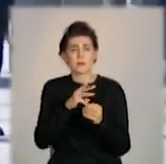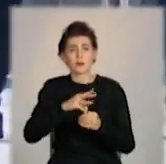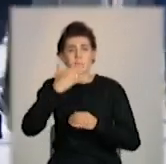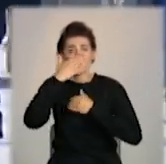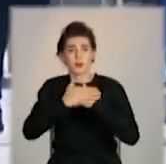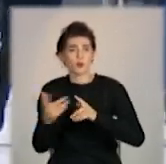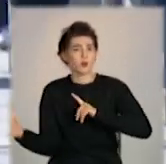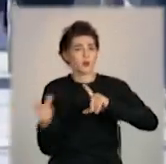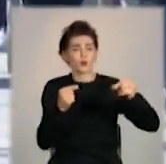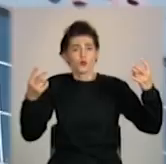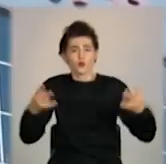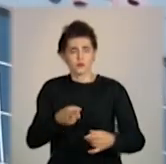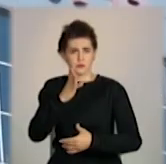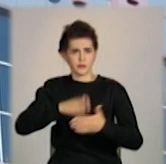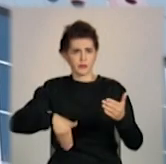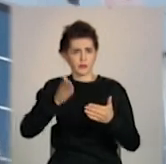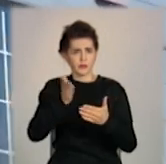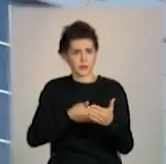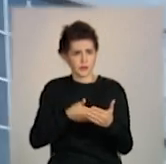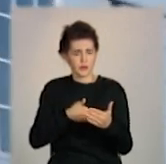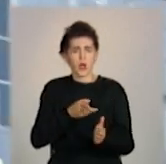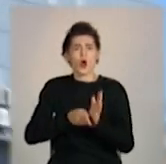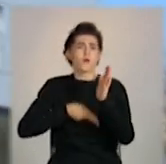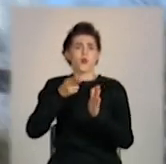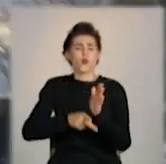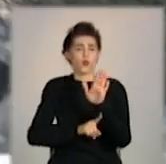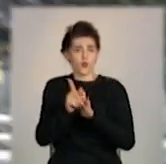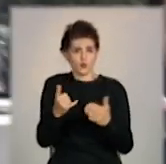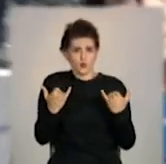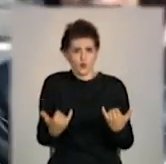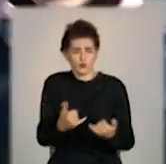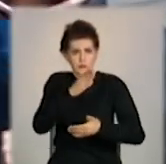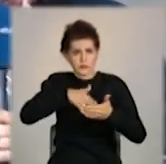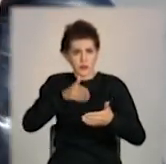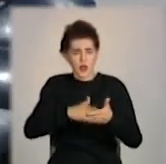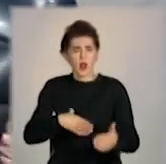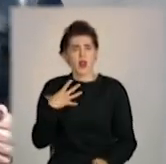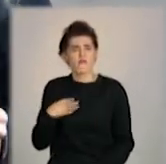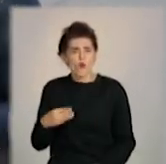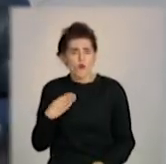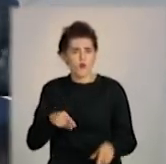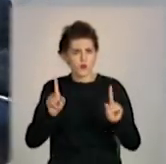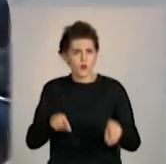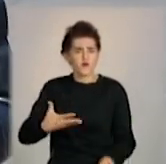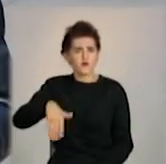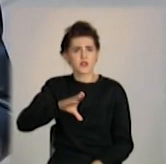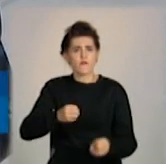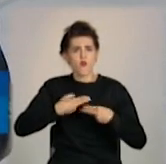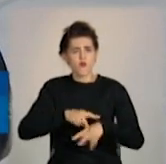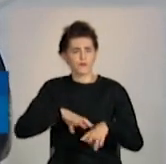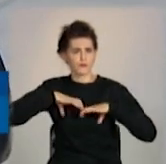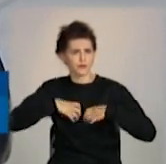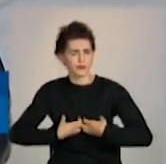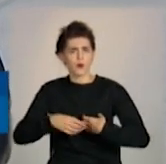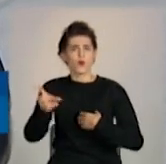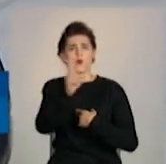рейс на захід країни. Поїзди почали скасовувати вже сьогодні, як от львівський. Люди на вокзалі у відчаї. Хтось приїхав до